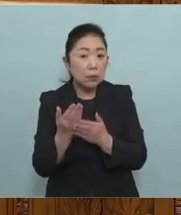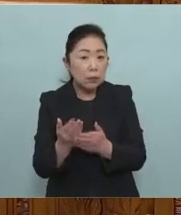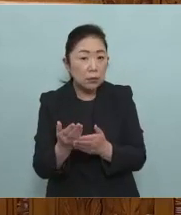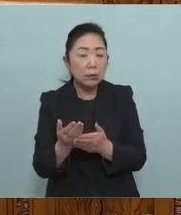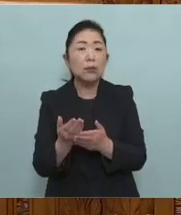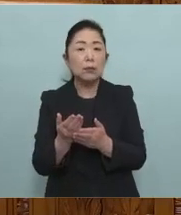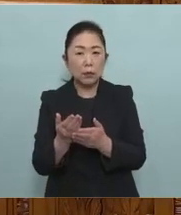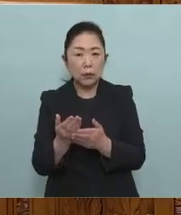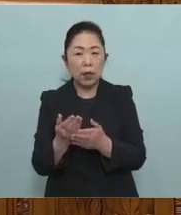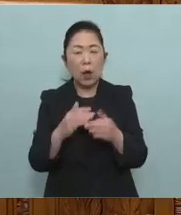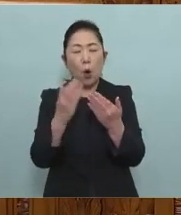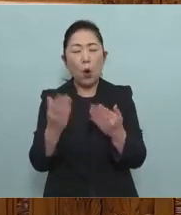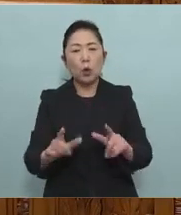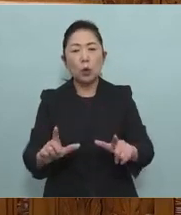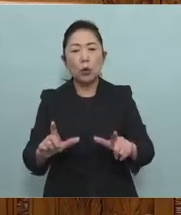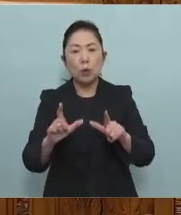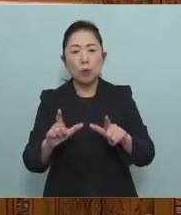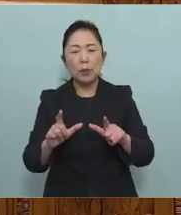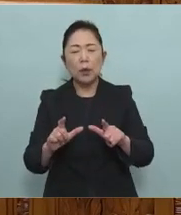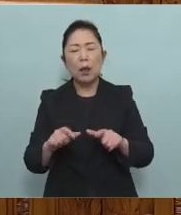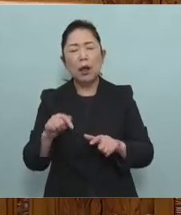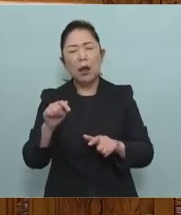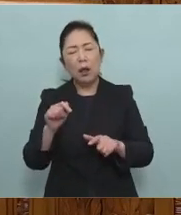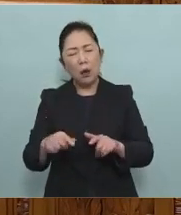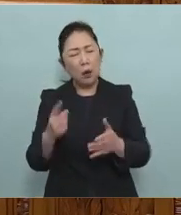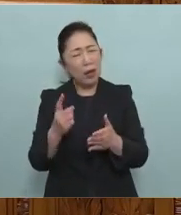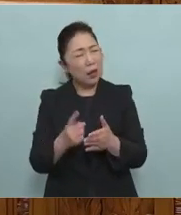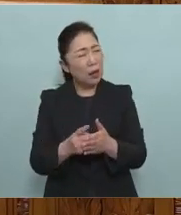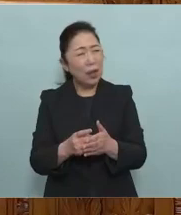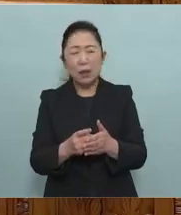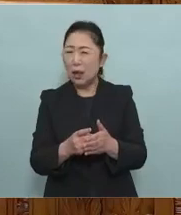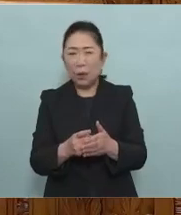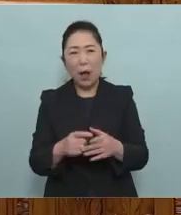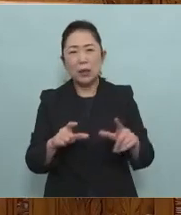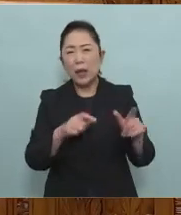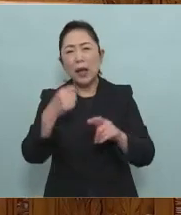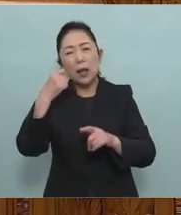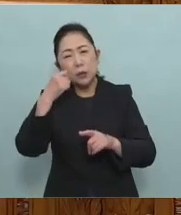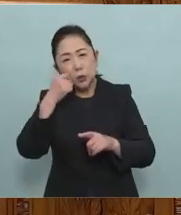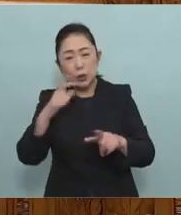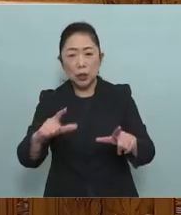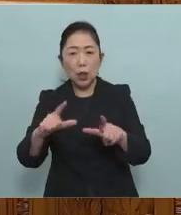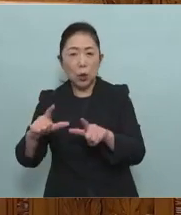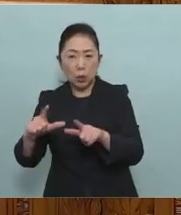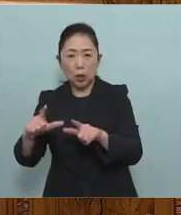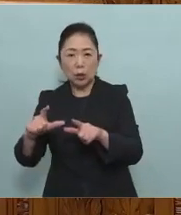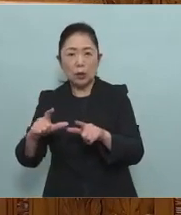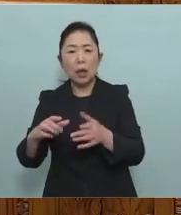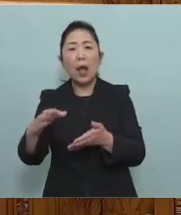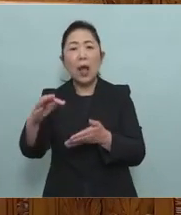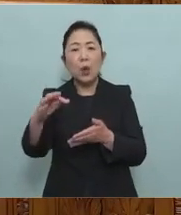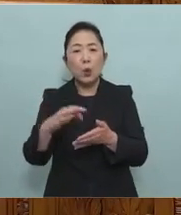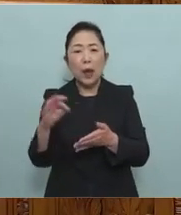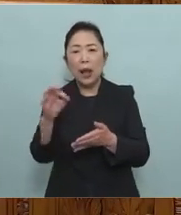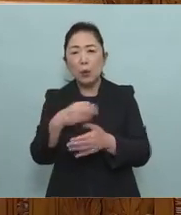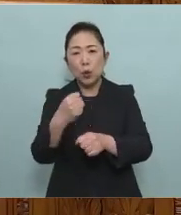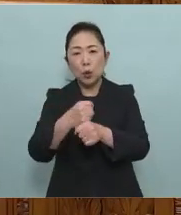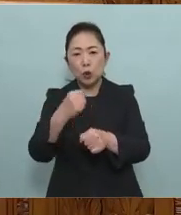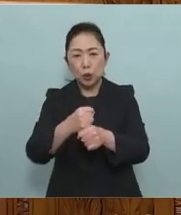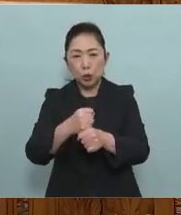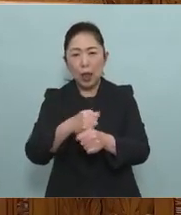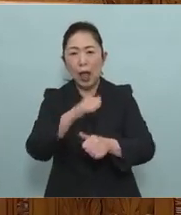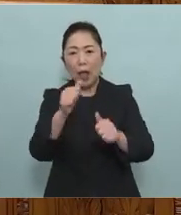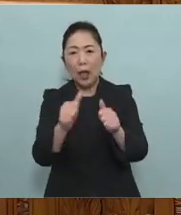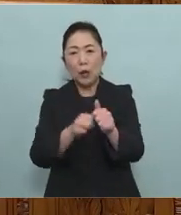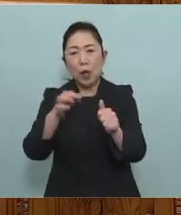ますと、大半の方が、それだけでは生活していけないからとお答えになります。売れるものを生産せよ、付加価値が高い